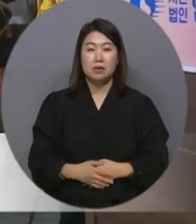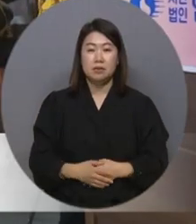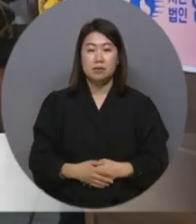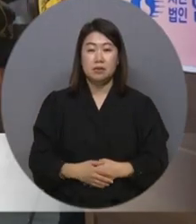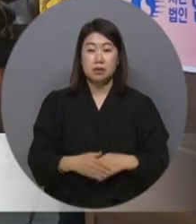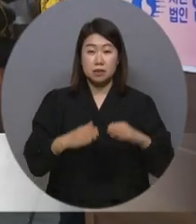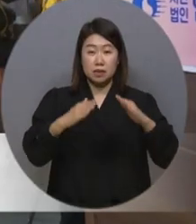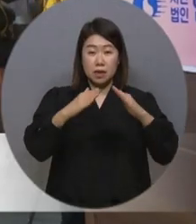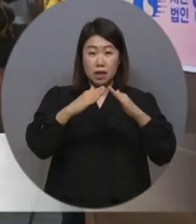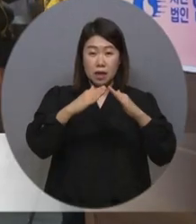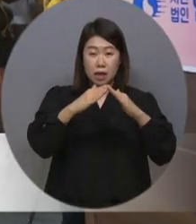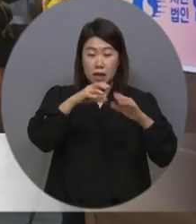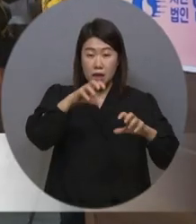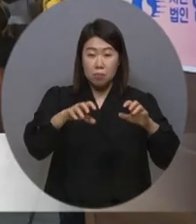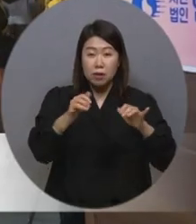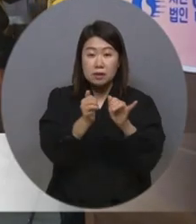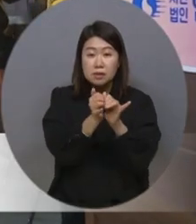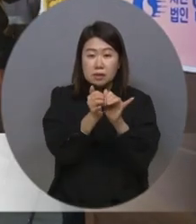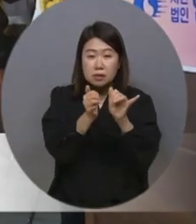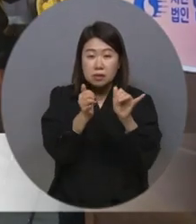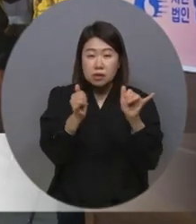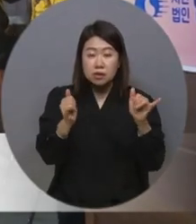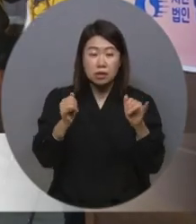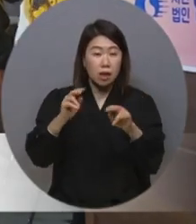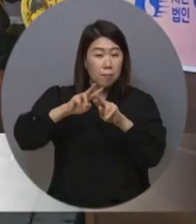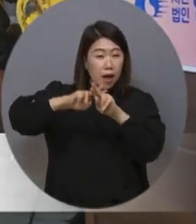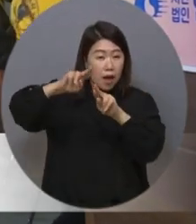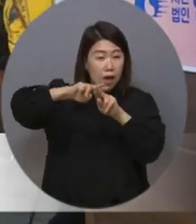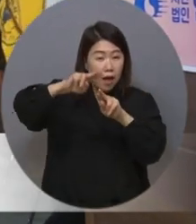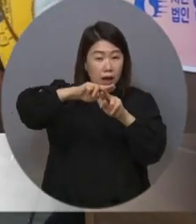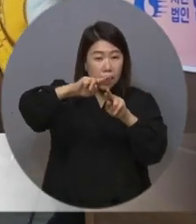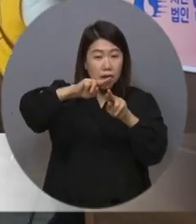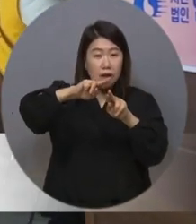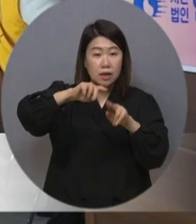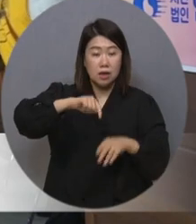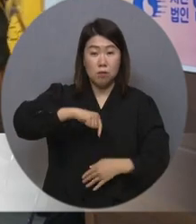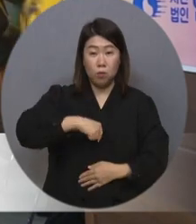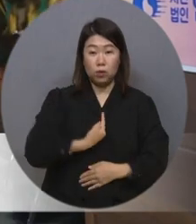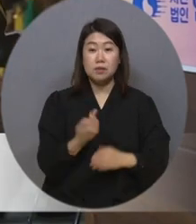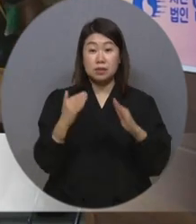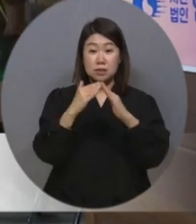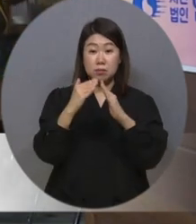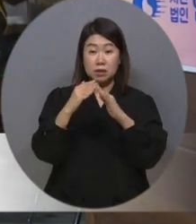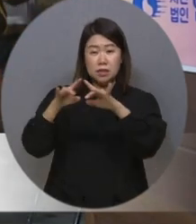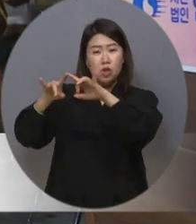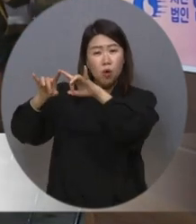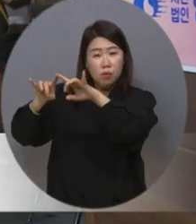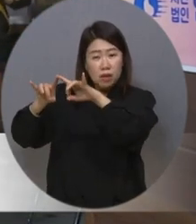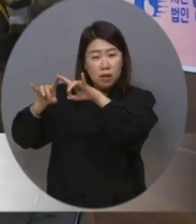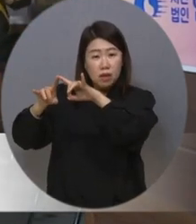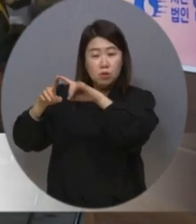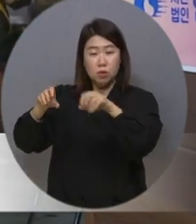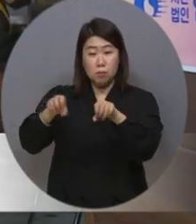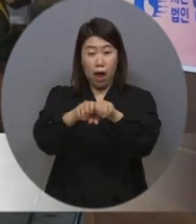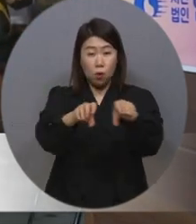마을 주민분들도 머리로는 좀 자기 집에 있는 뭐 전기라든지 뭐 배관이라든지